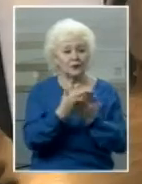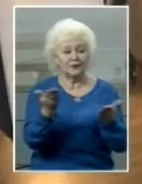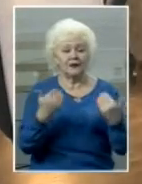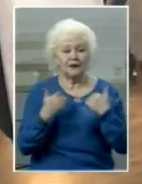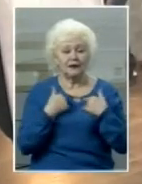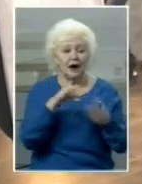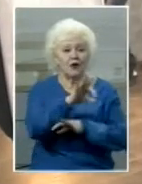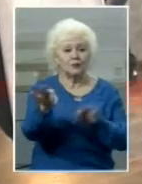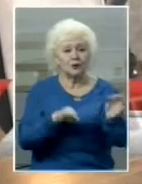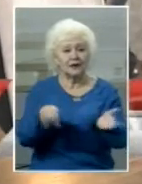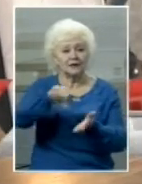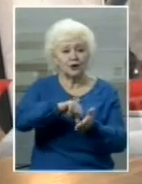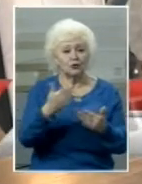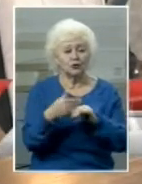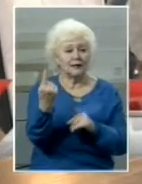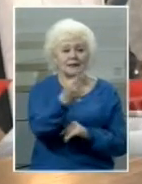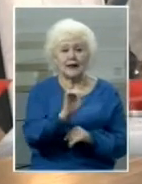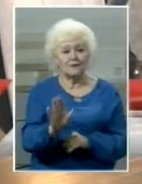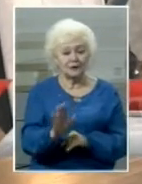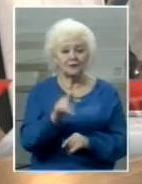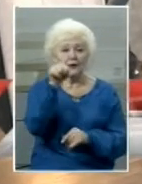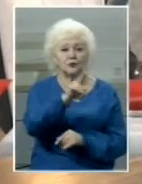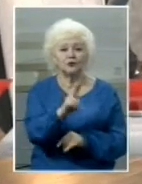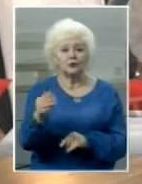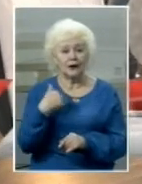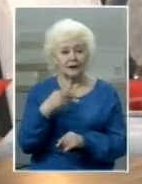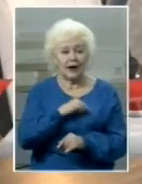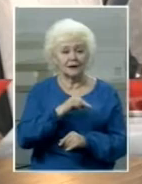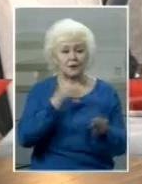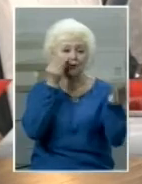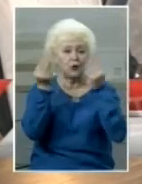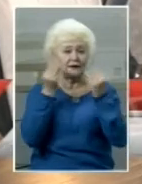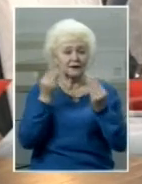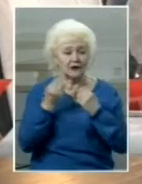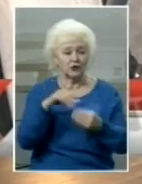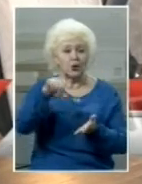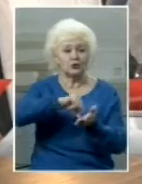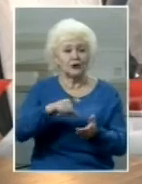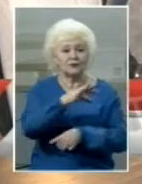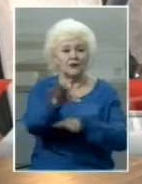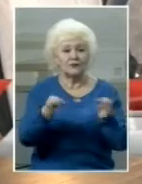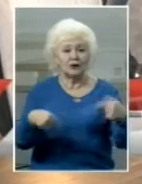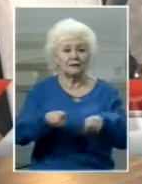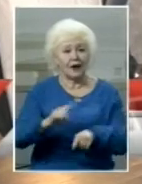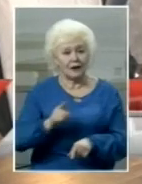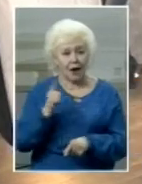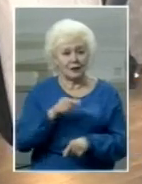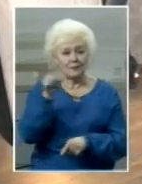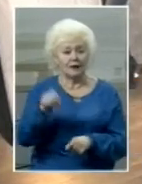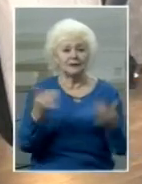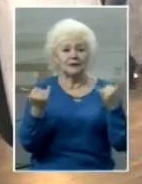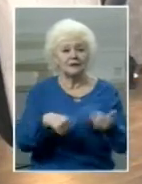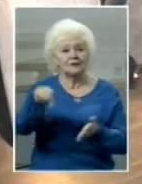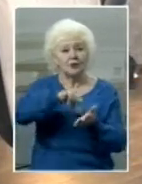ухилась. Я в проєкті участвую вже не вперше, тому як я працюю візажистом, і я участвую в проєкті як мастер, і сьогодні я